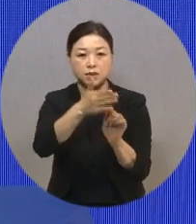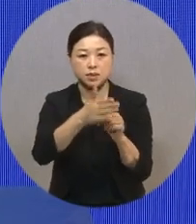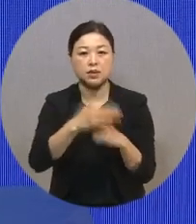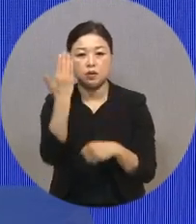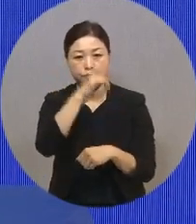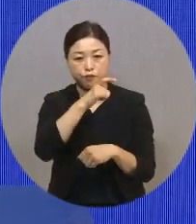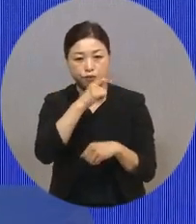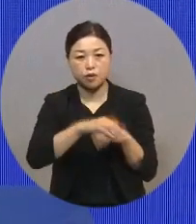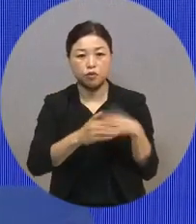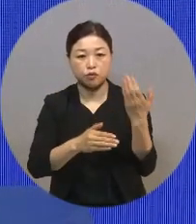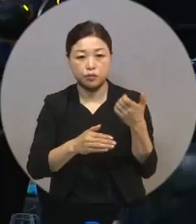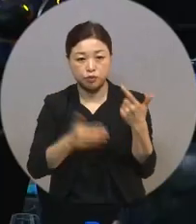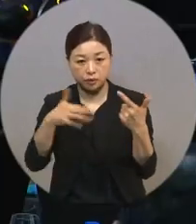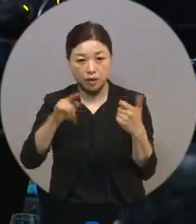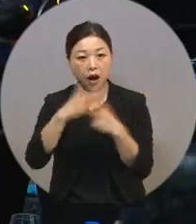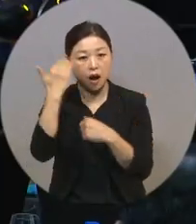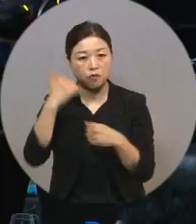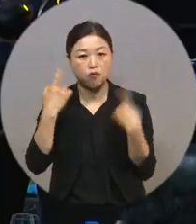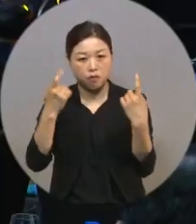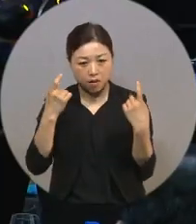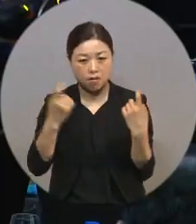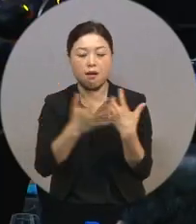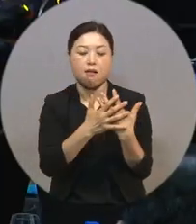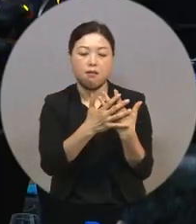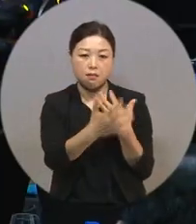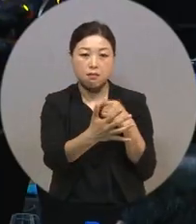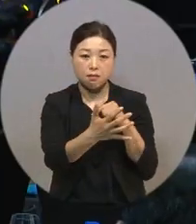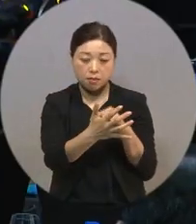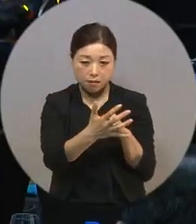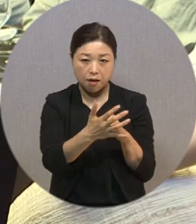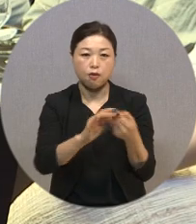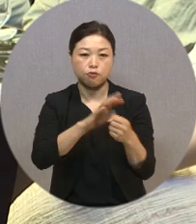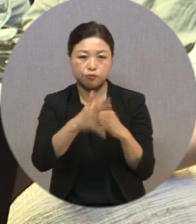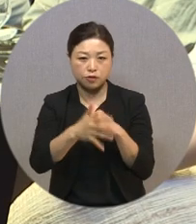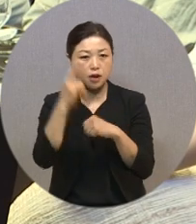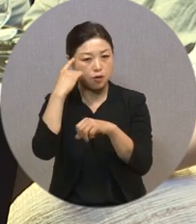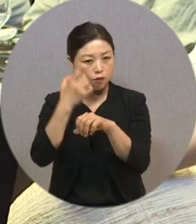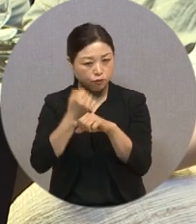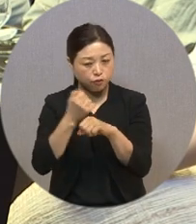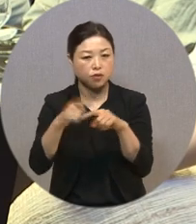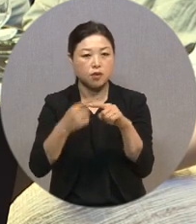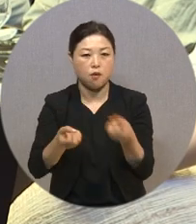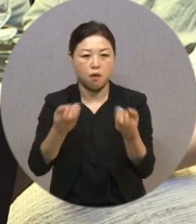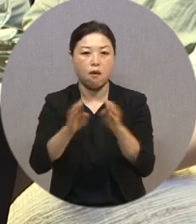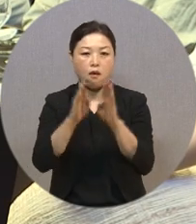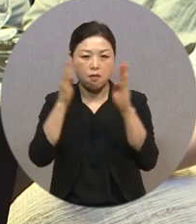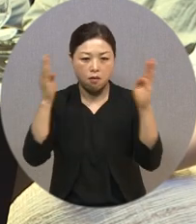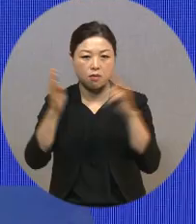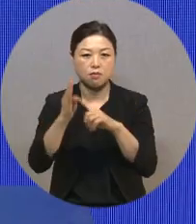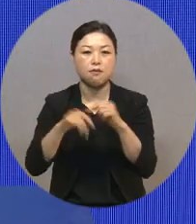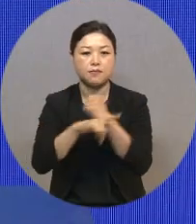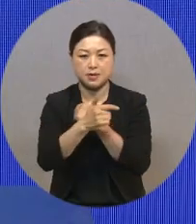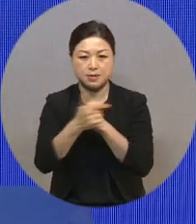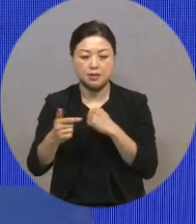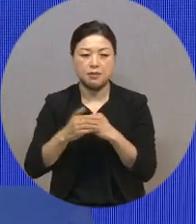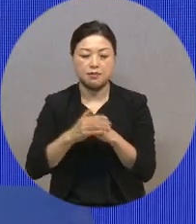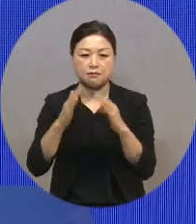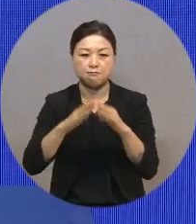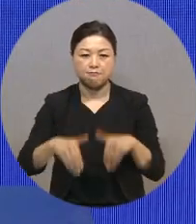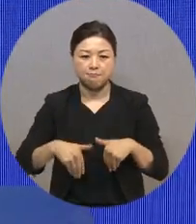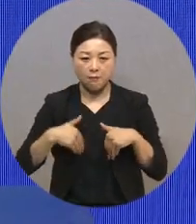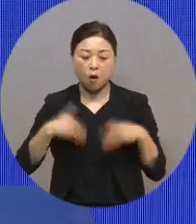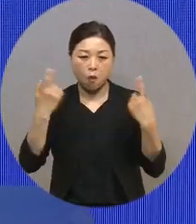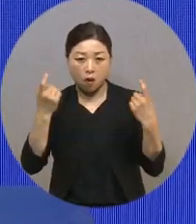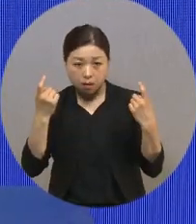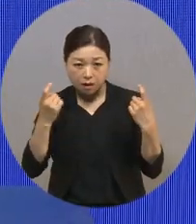한국 관광학회 국제학술대회가 개최돼 매우 뜻깊다며 전남의 자원과 강점을 살린 대규모 국제